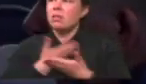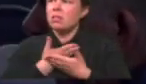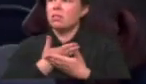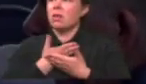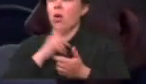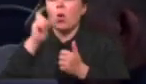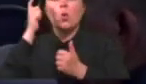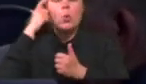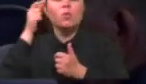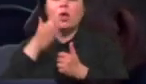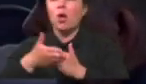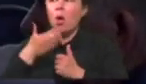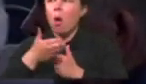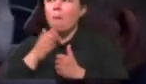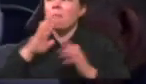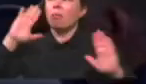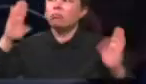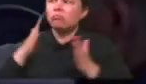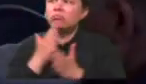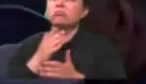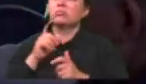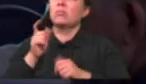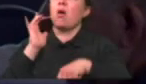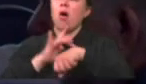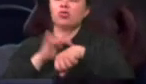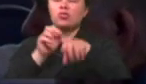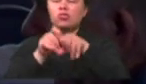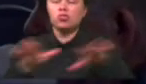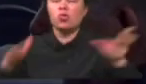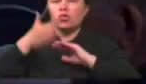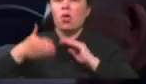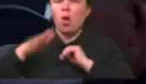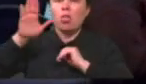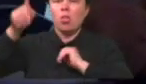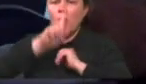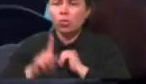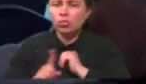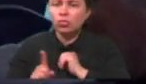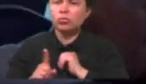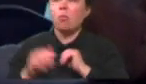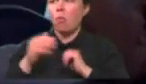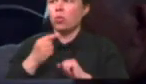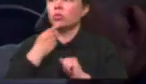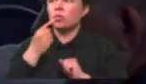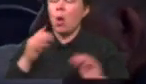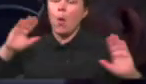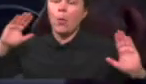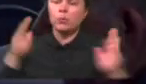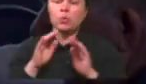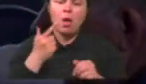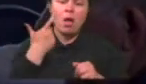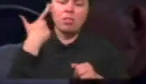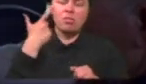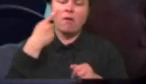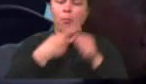główne linie kolejowe. No i efektem tego było to, że sieć kolejowa na Dolnym Śląsku, można powiedzieć, skurczyła się z 2,5